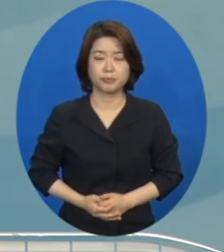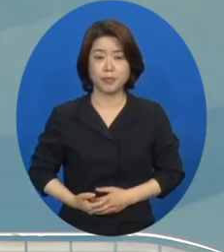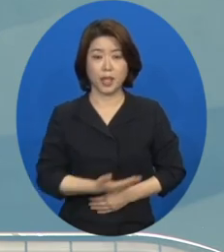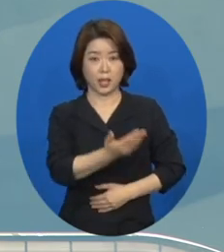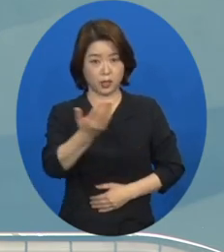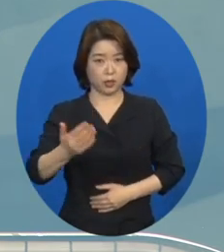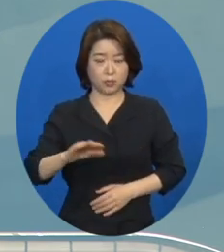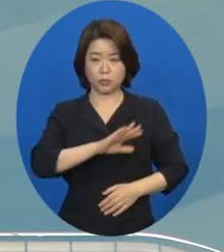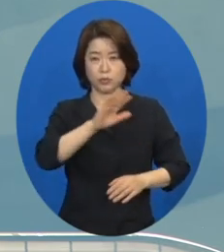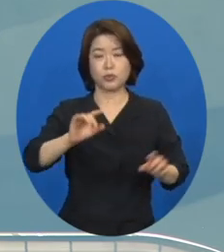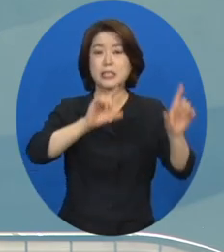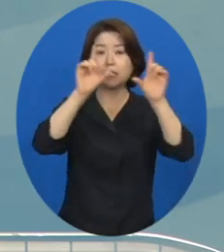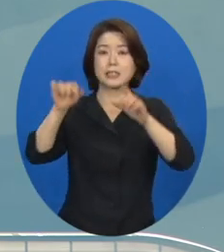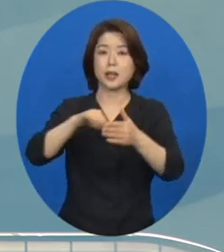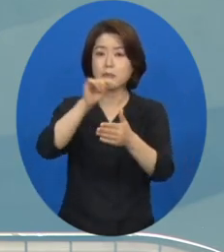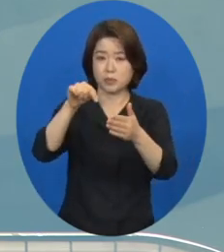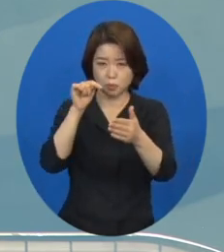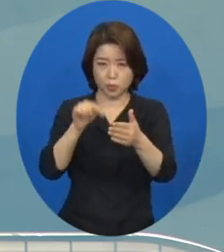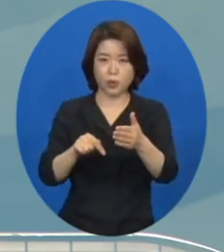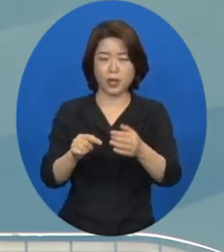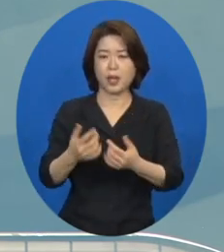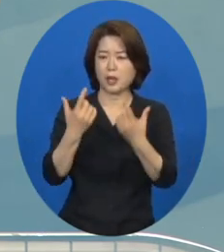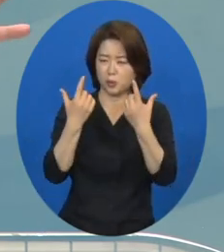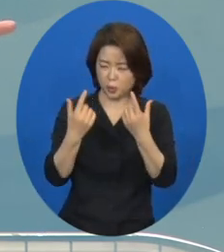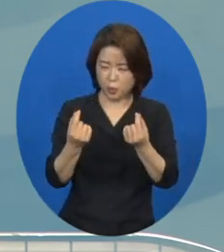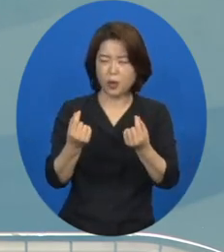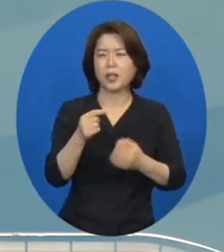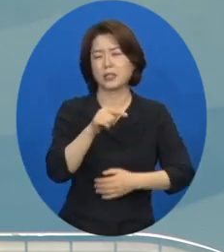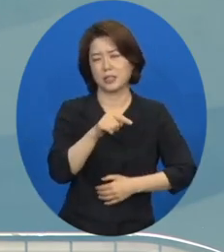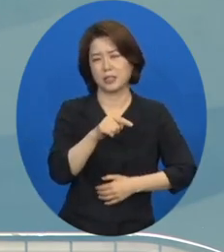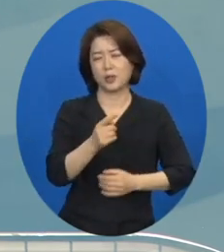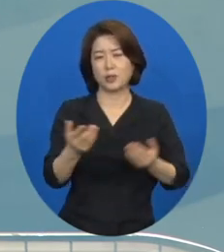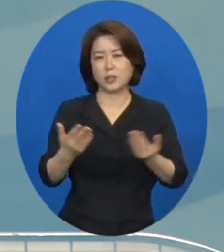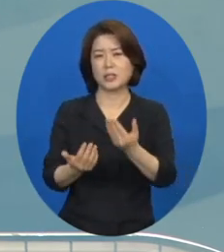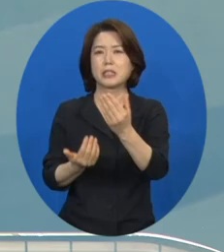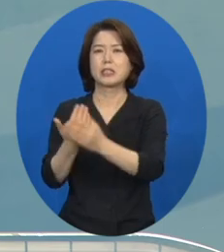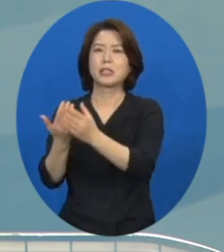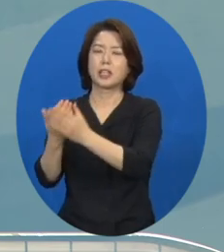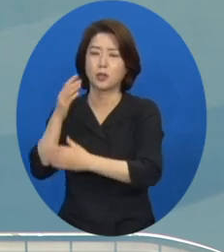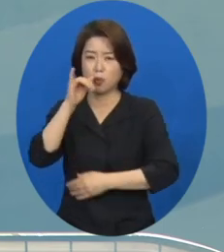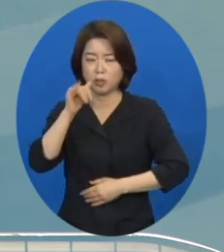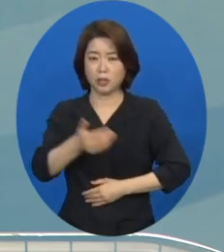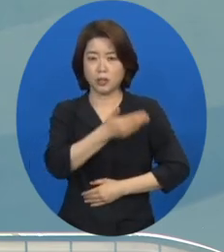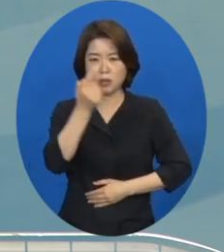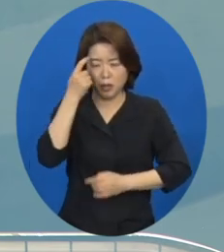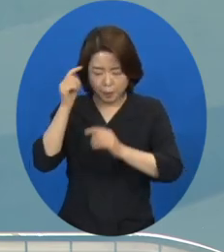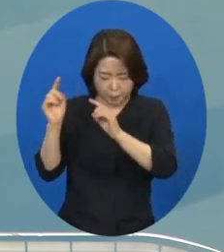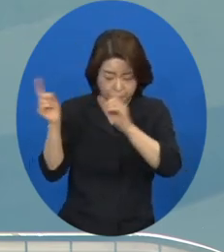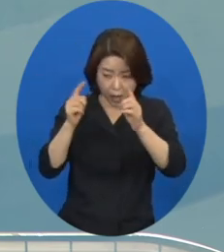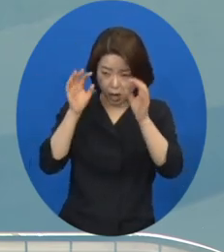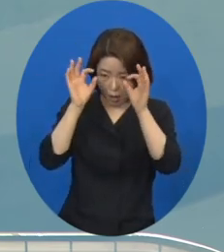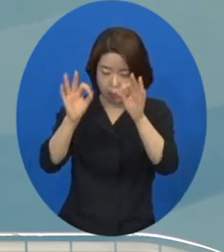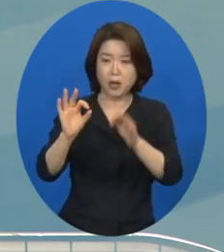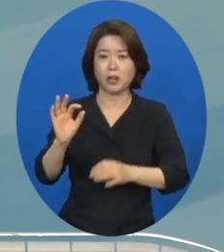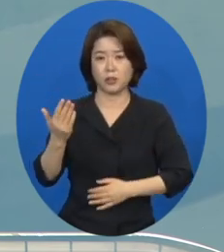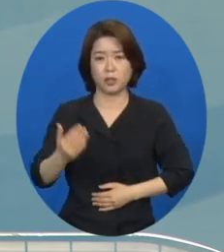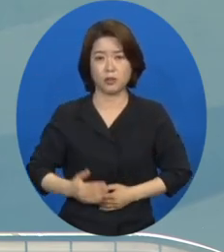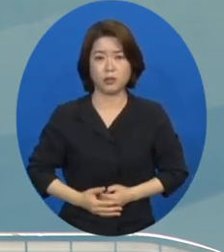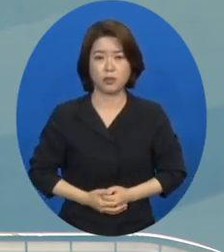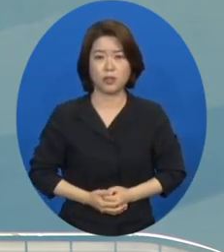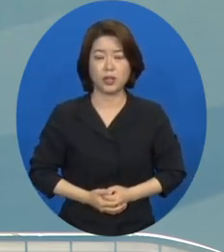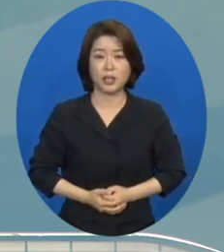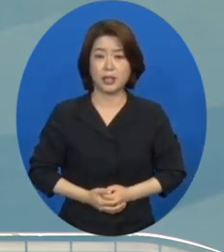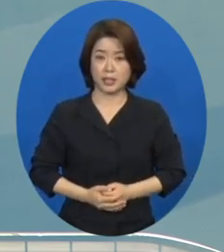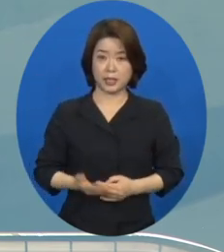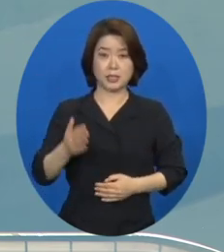여러분, 우리의 삶 속에 똑같이 그와 같은 일들이 일어나고 있음을 여러분이 정신 똑바로 차려야 돼요.